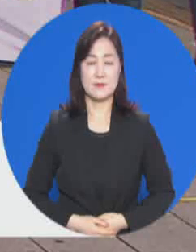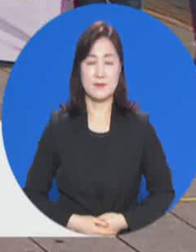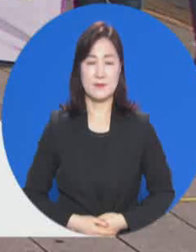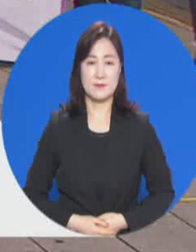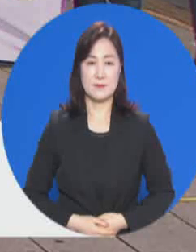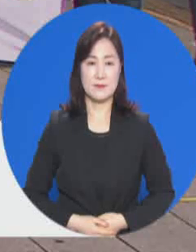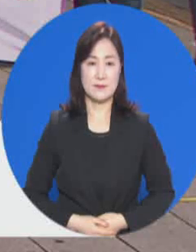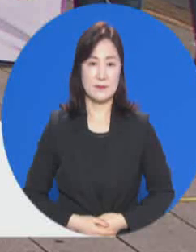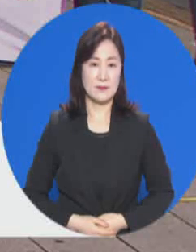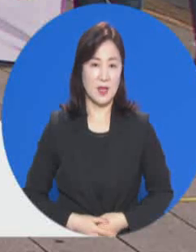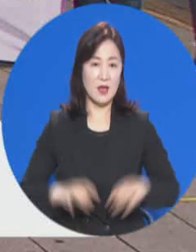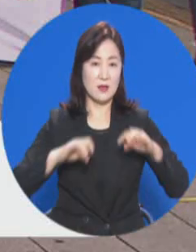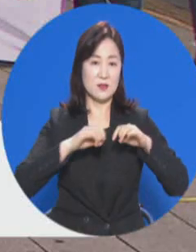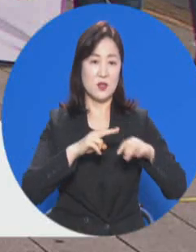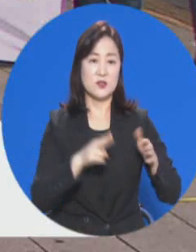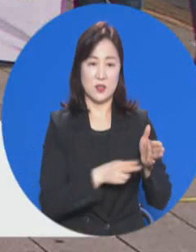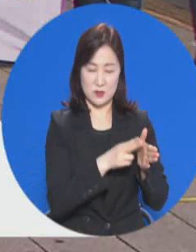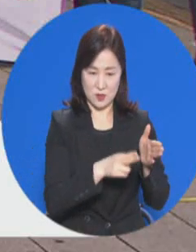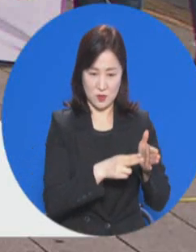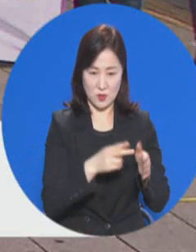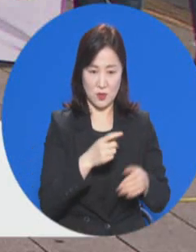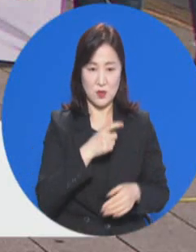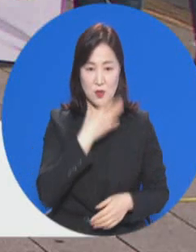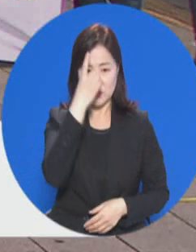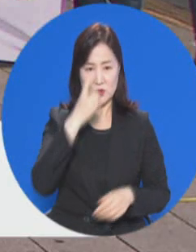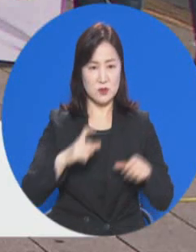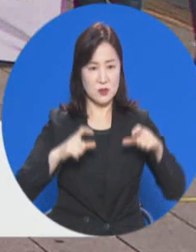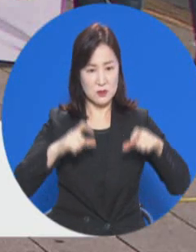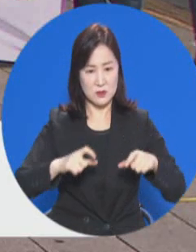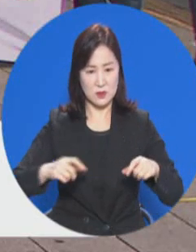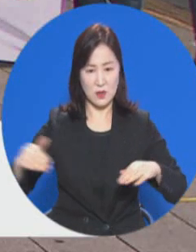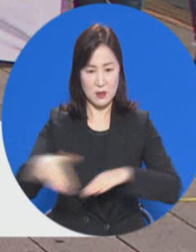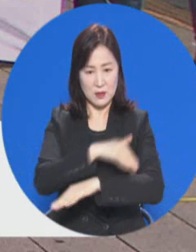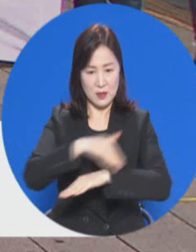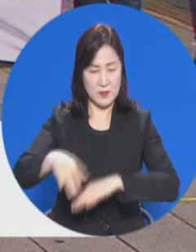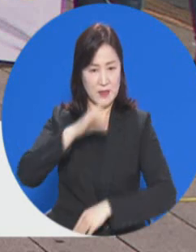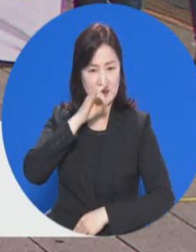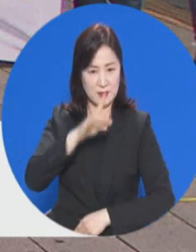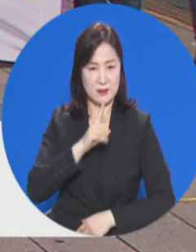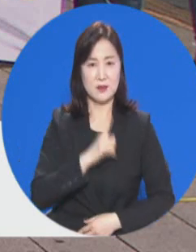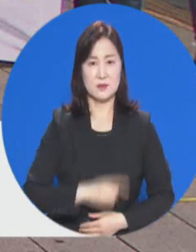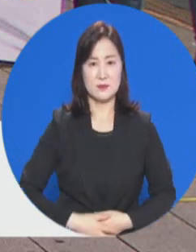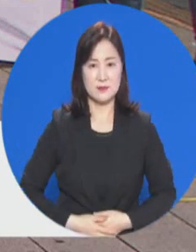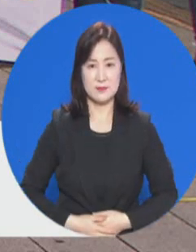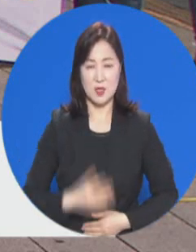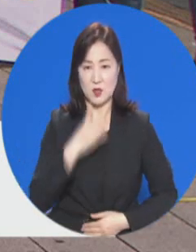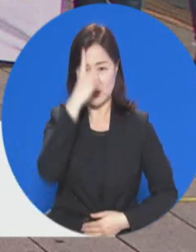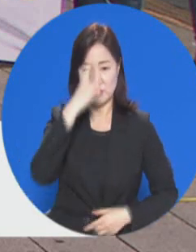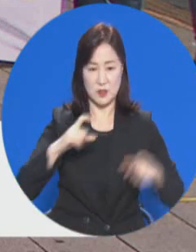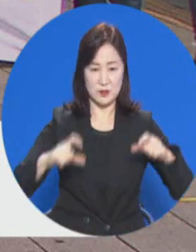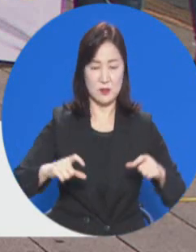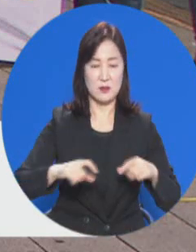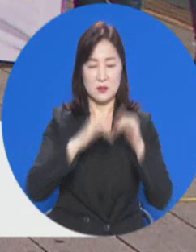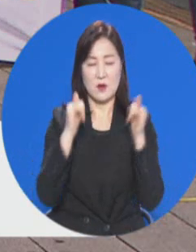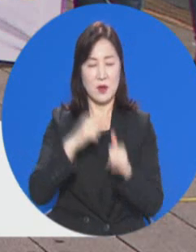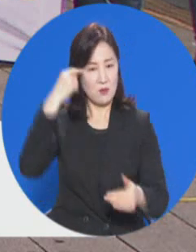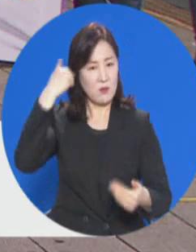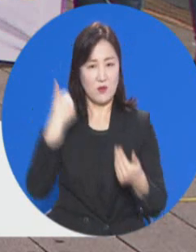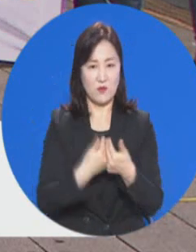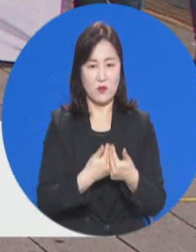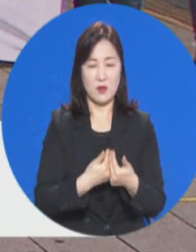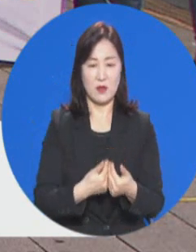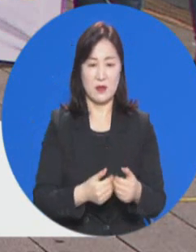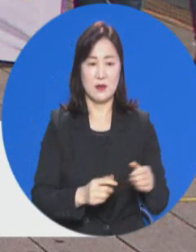전체와 된 철도 노선이 순천 도심을 관통하게 도서는 절대 안 된다 춘천 지역사회 반달이 자치단체에서